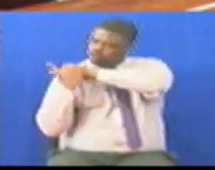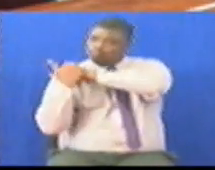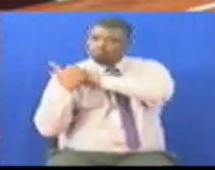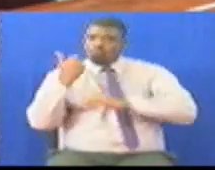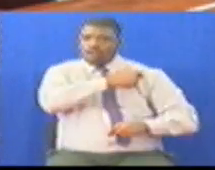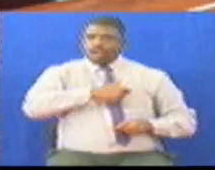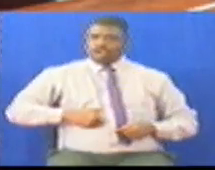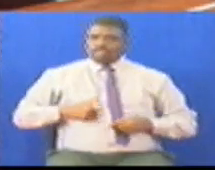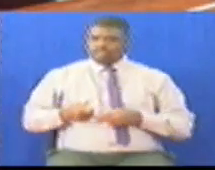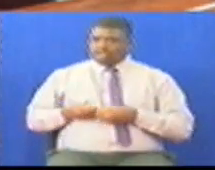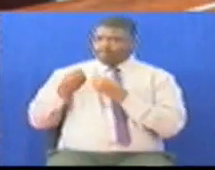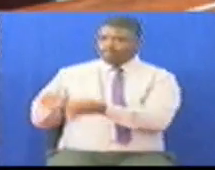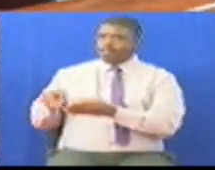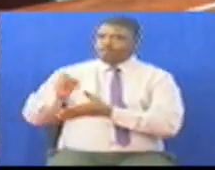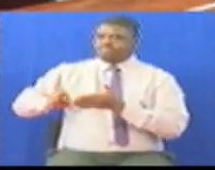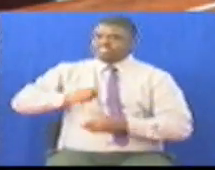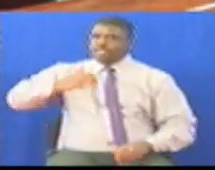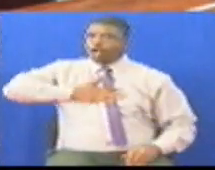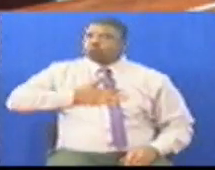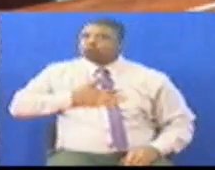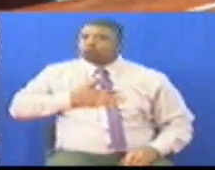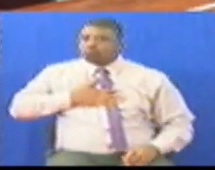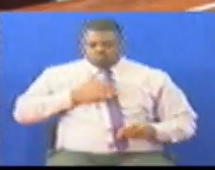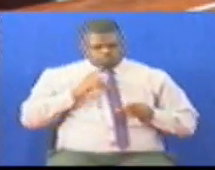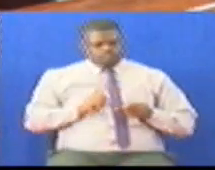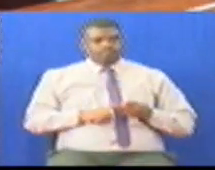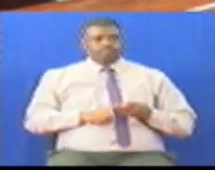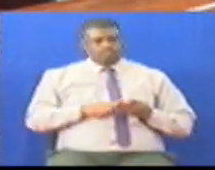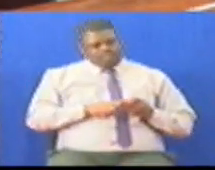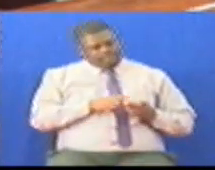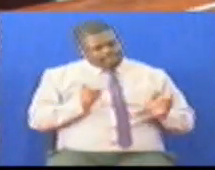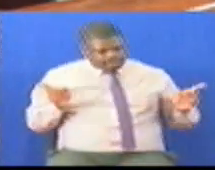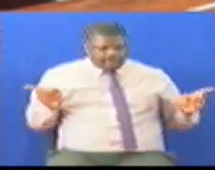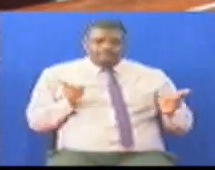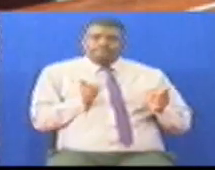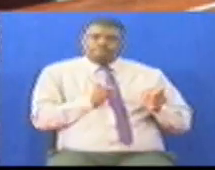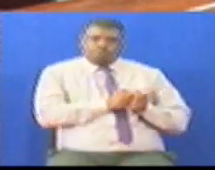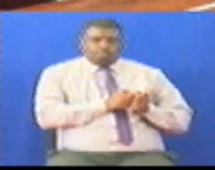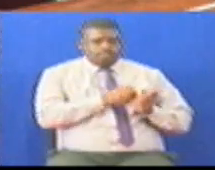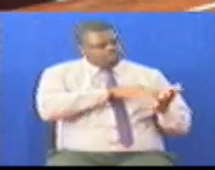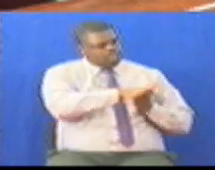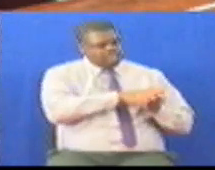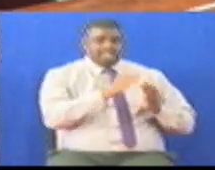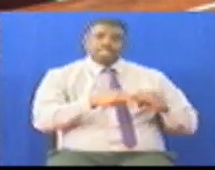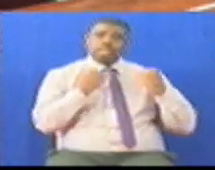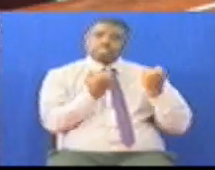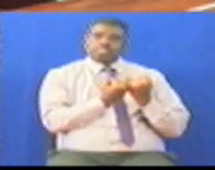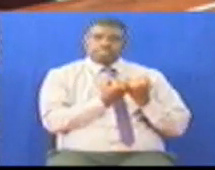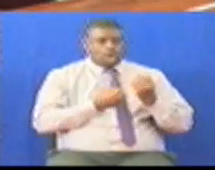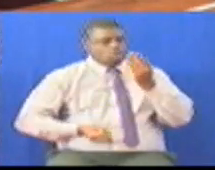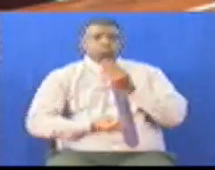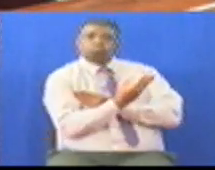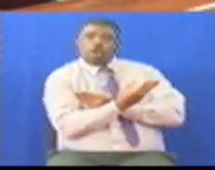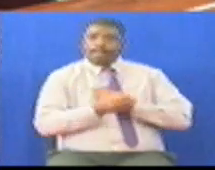rais ameipangia ofisi yangu. Tumezungumza kwa kifupi juu ya taasisi ya kuzuia na kupambana na rushwa.